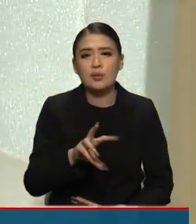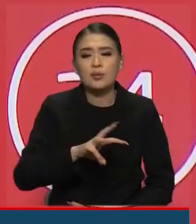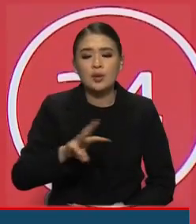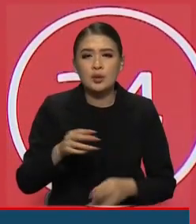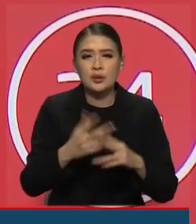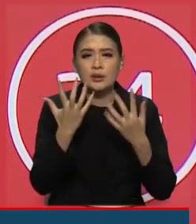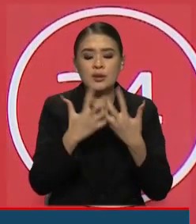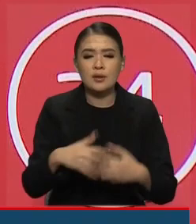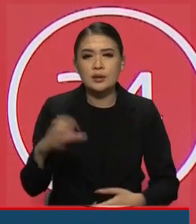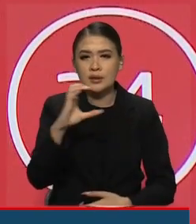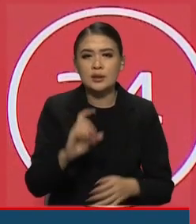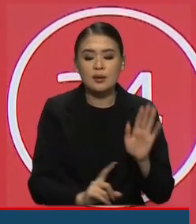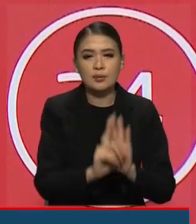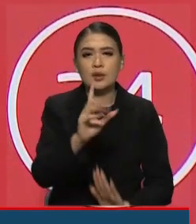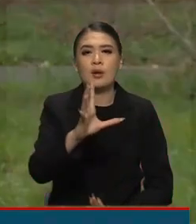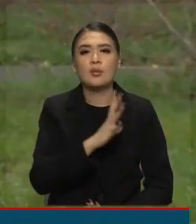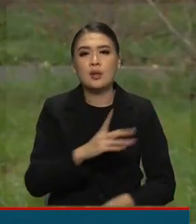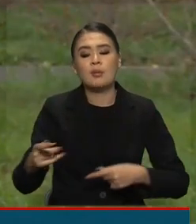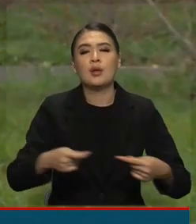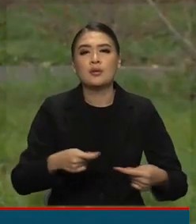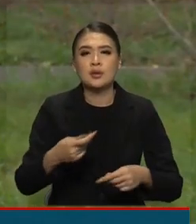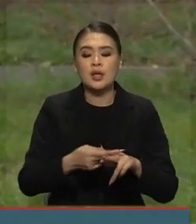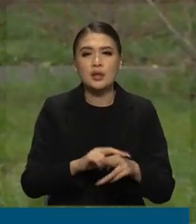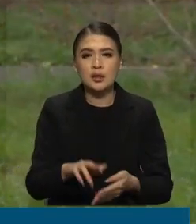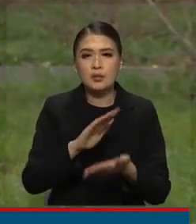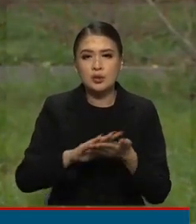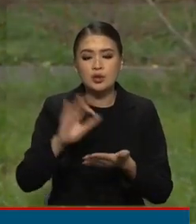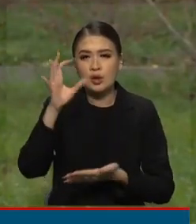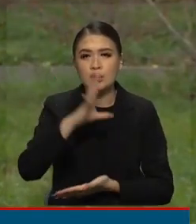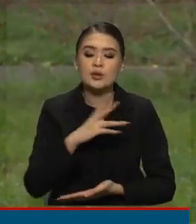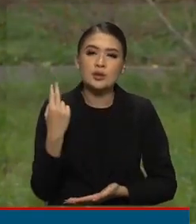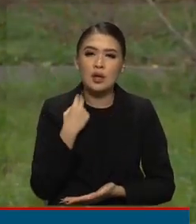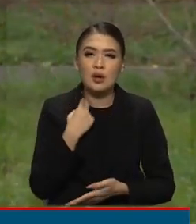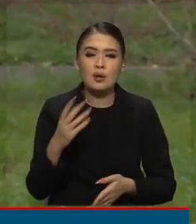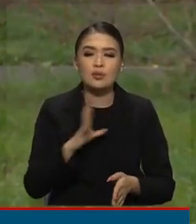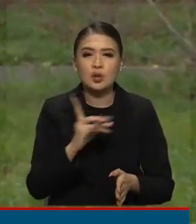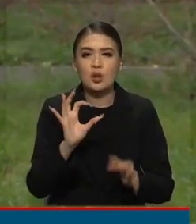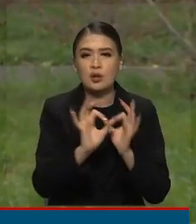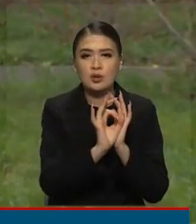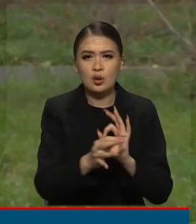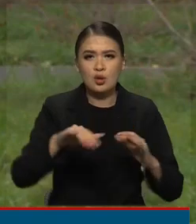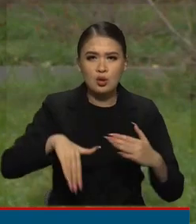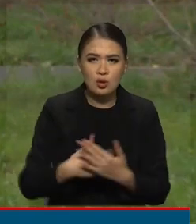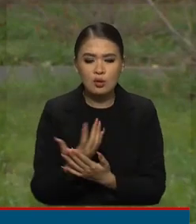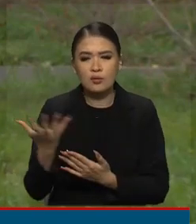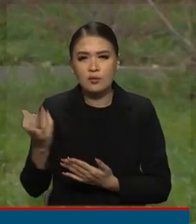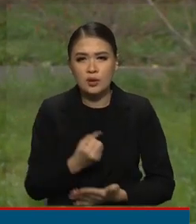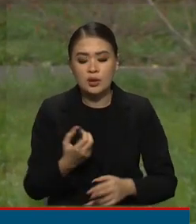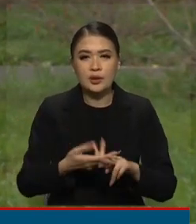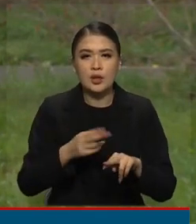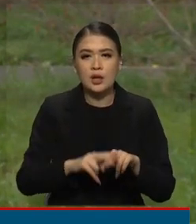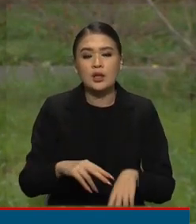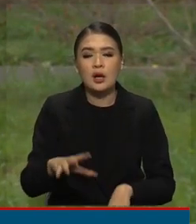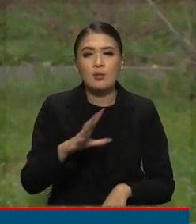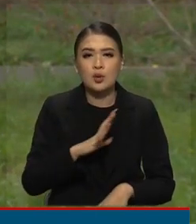Цифры на начало сентября представили в правительстве. Зачастую, чтобы погасить задолженность по кредиту, люди берут новый. Думают, что сделают лучше, но на самом деле